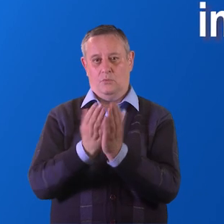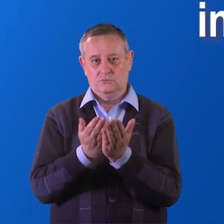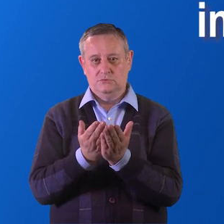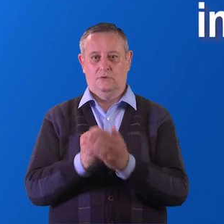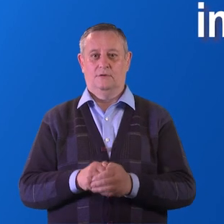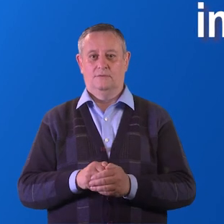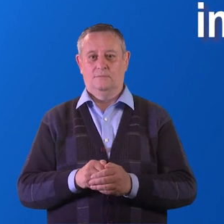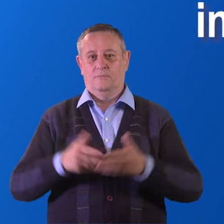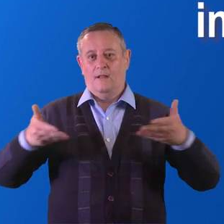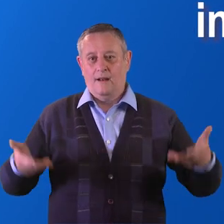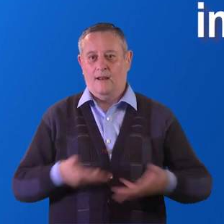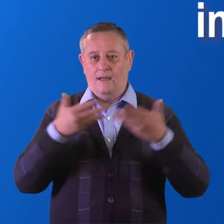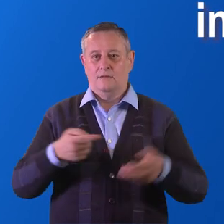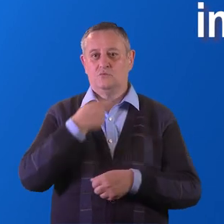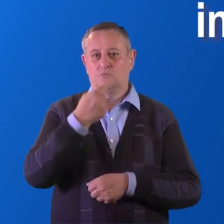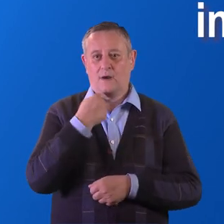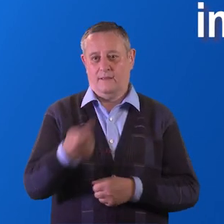in leichter Sprache